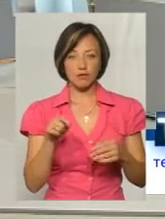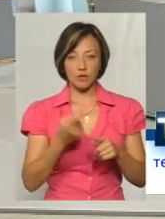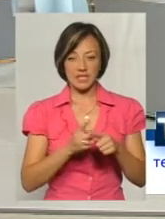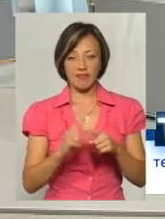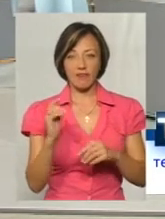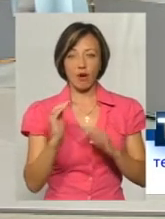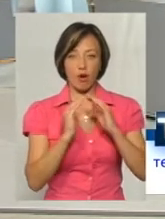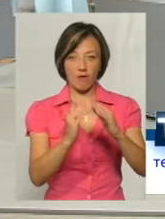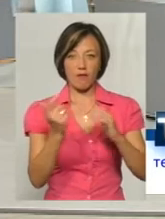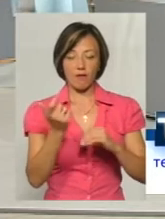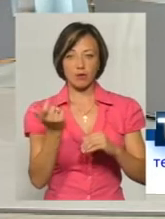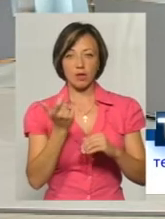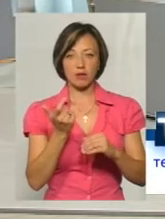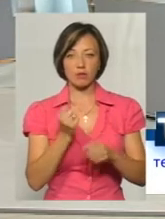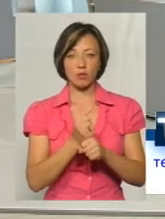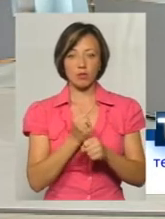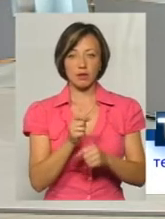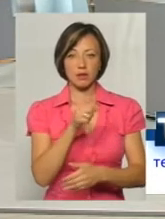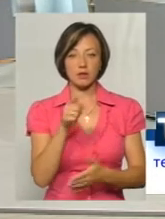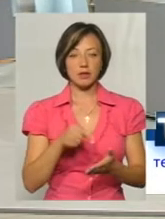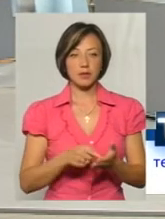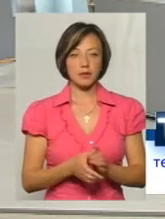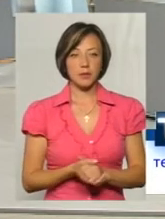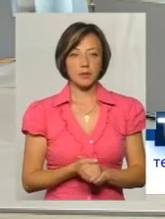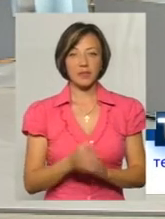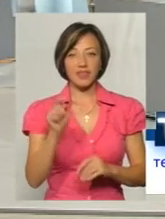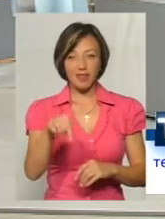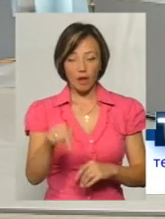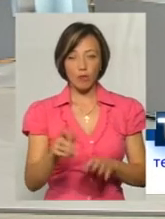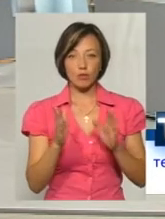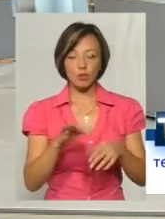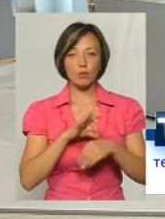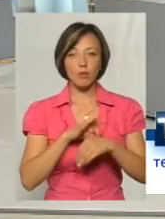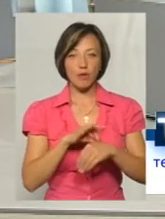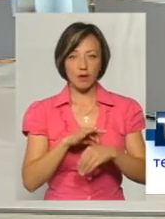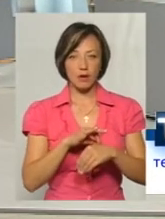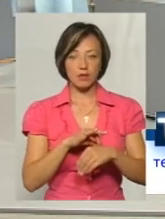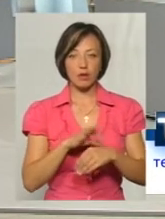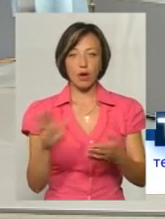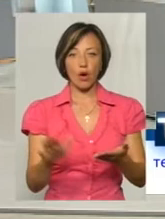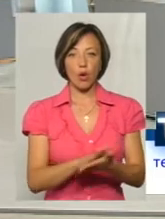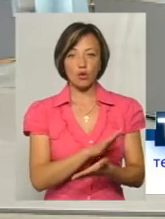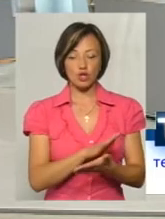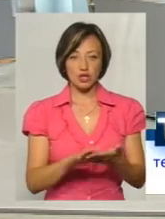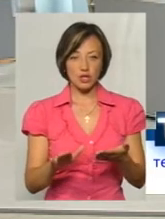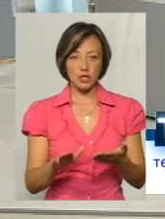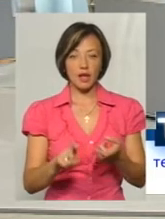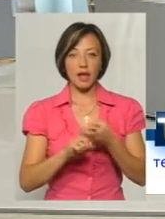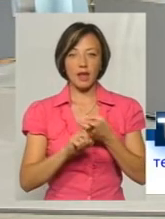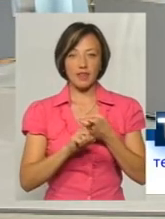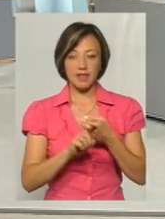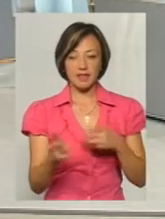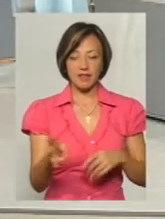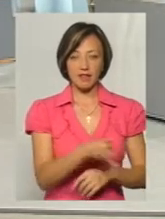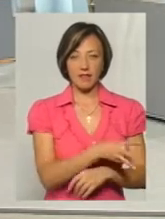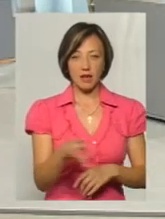господарстві вживатись після того, як туща буде вже утилізовано? В господарстві буде проведено очищення, дезінфекцію,